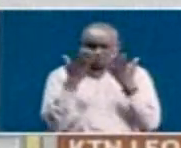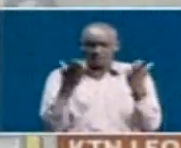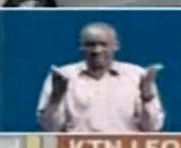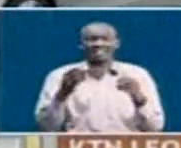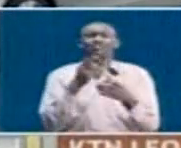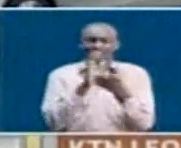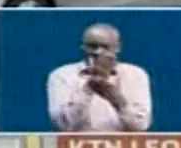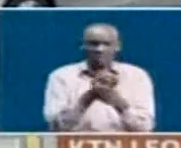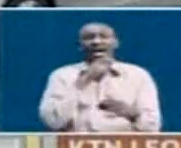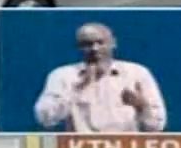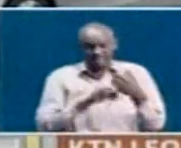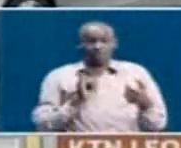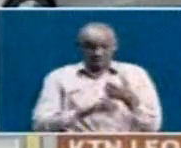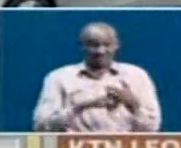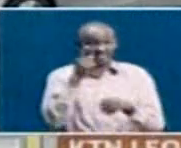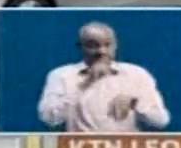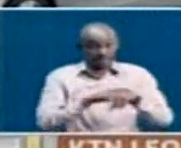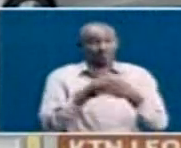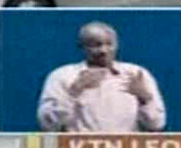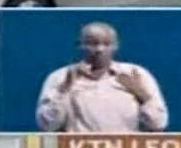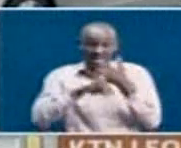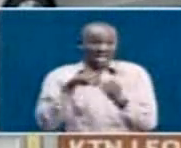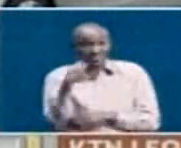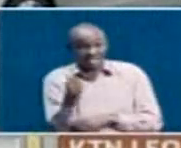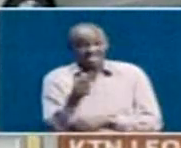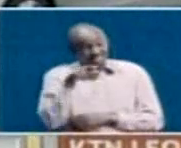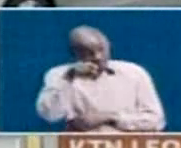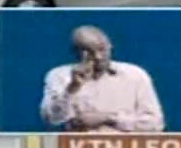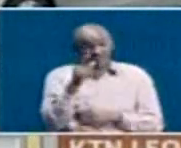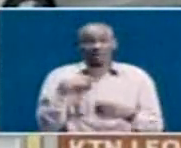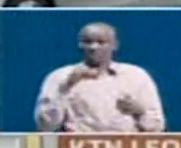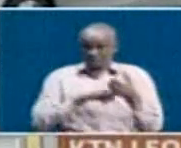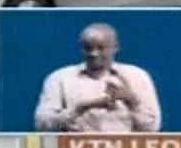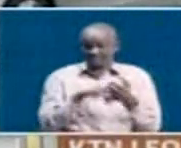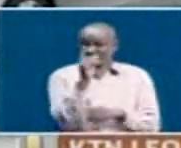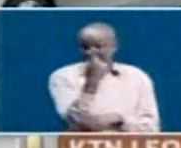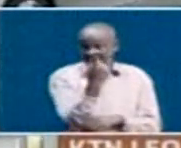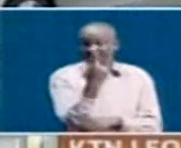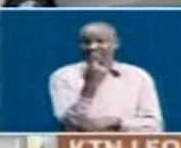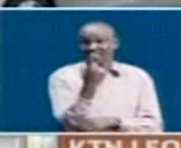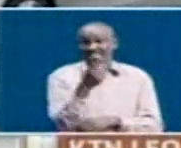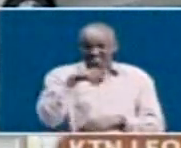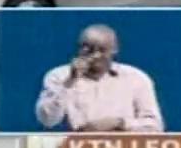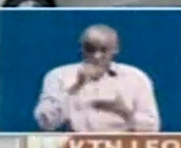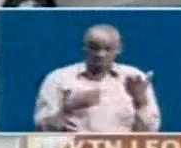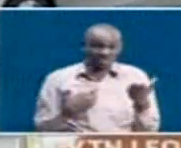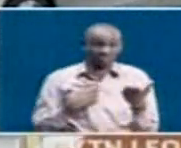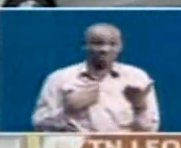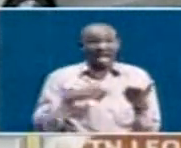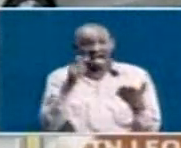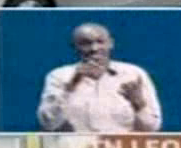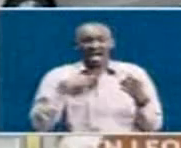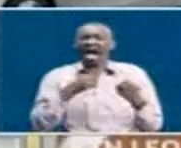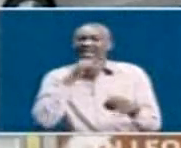kati ya mume na mke wake wa kwanza kabla mume kuoa mke mwingine ni ya mume huyo na mke wake wa kwanza pekee, huku ile iliyochumwa na